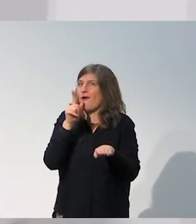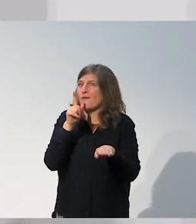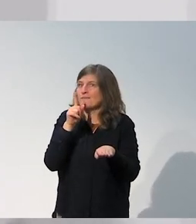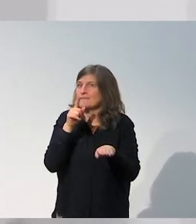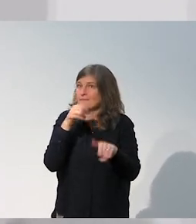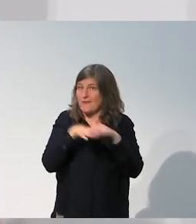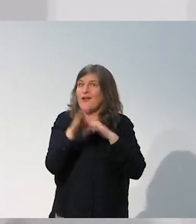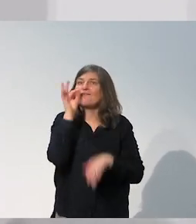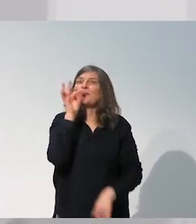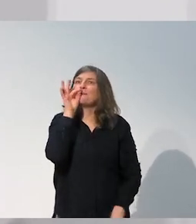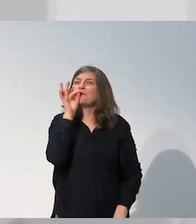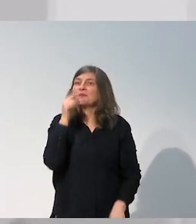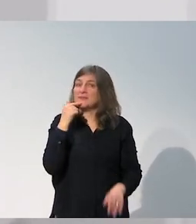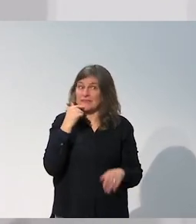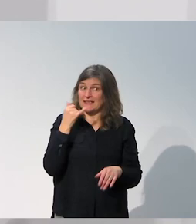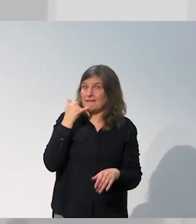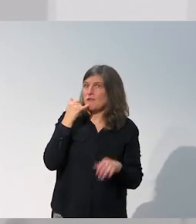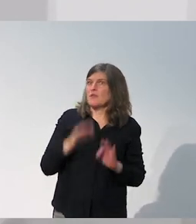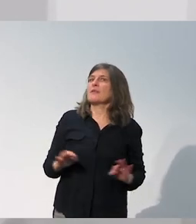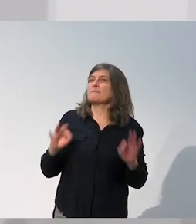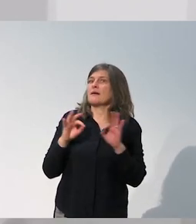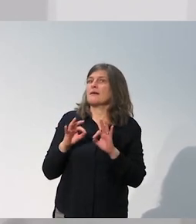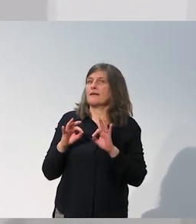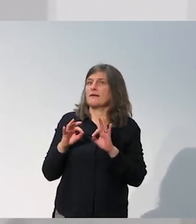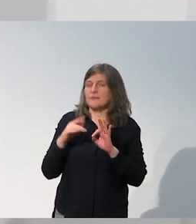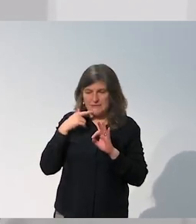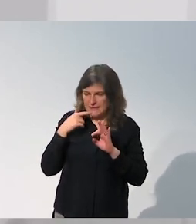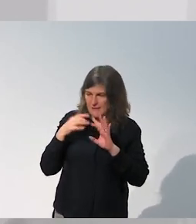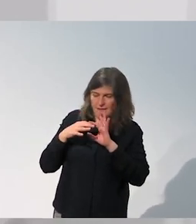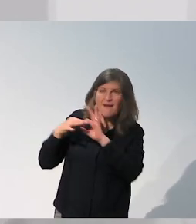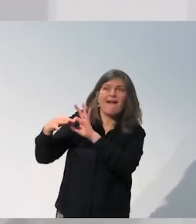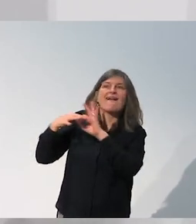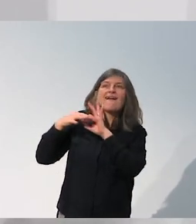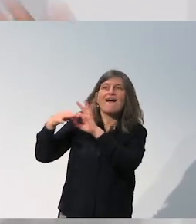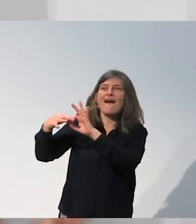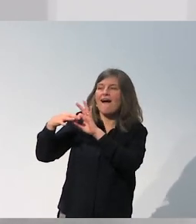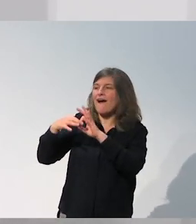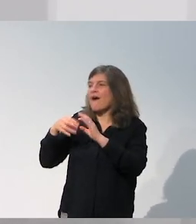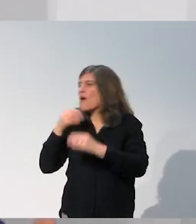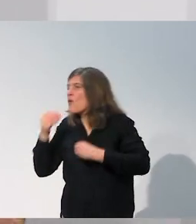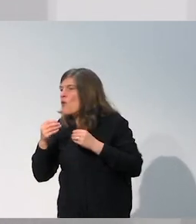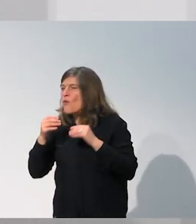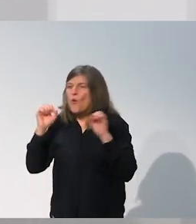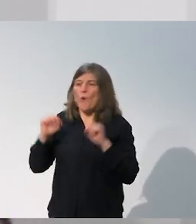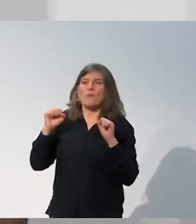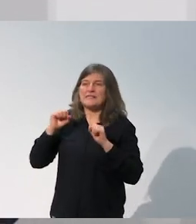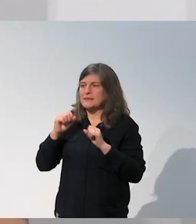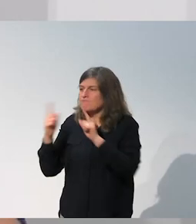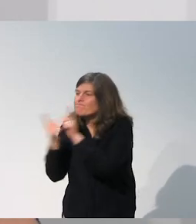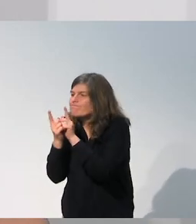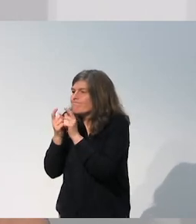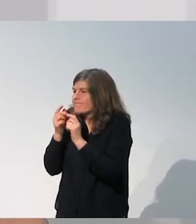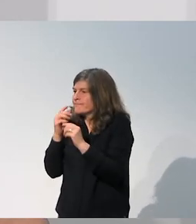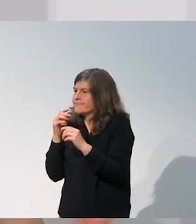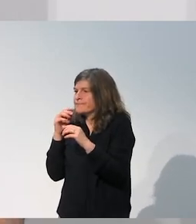téléphone. Donc, le lien, si vous voulez, l'épanchement éventuel par la parole, la